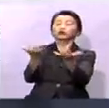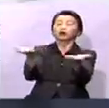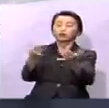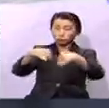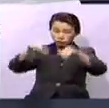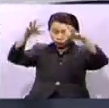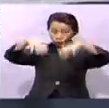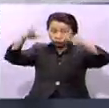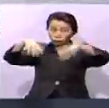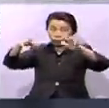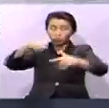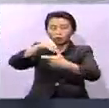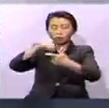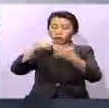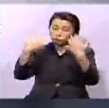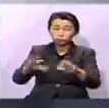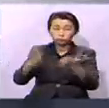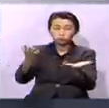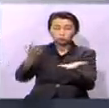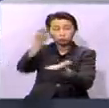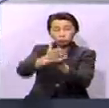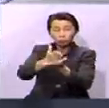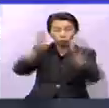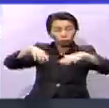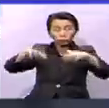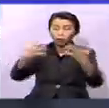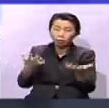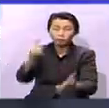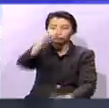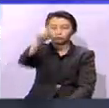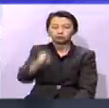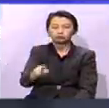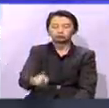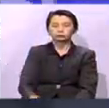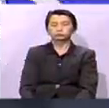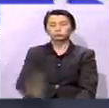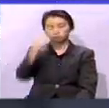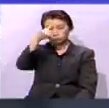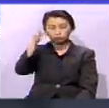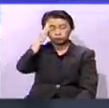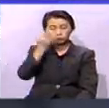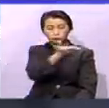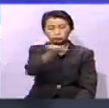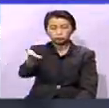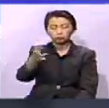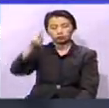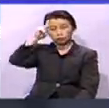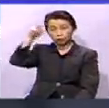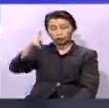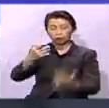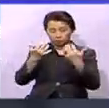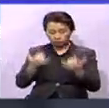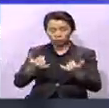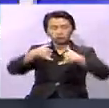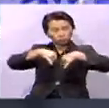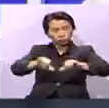hujan ataupun sudah kembali reda ke macam mana keadaannya? Okay, untuk pengetahuan semua, di Kelantan kini masih